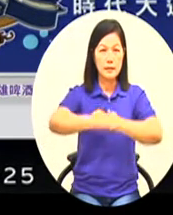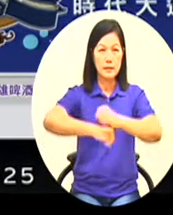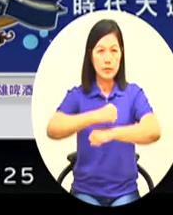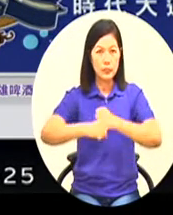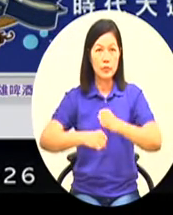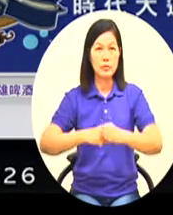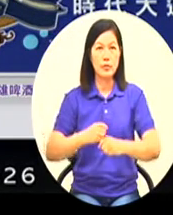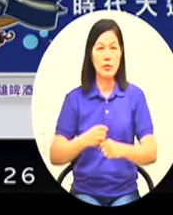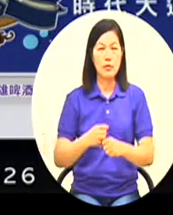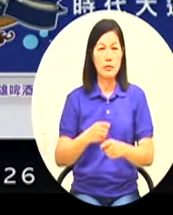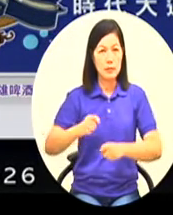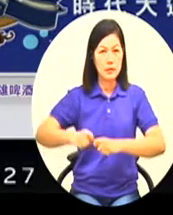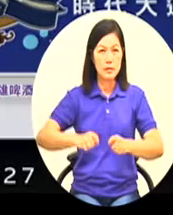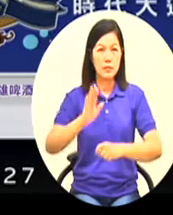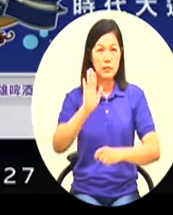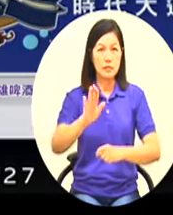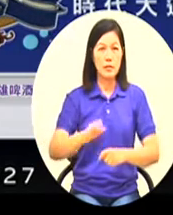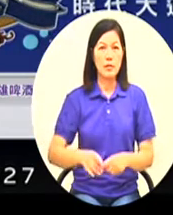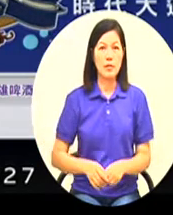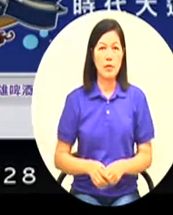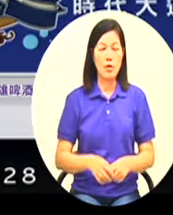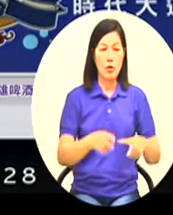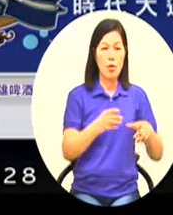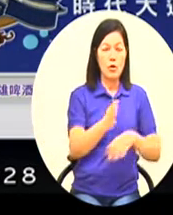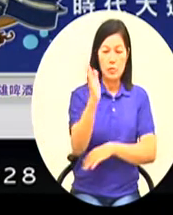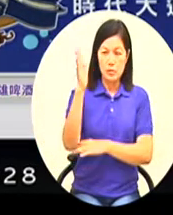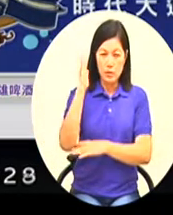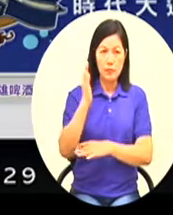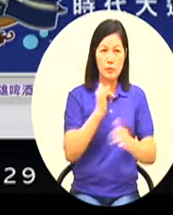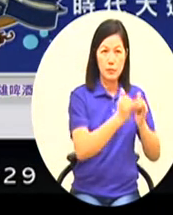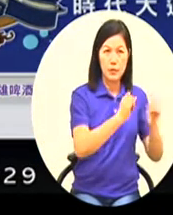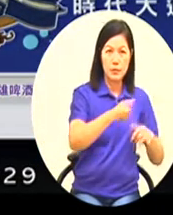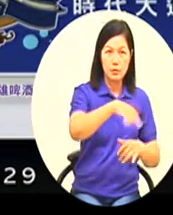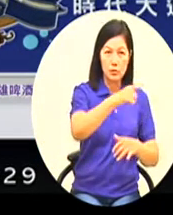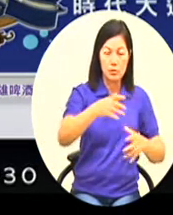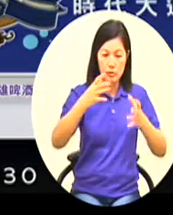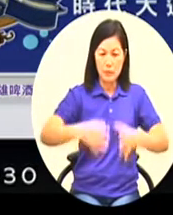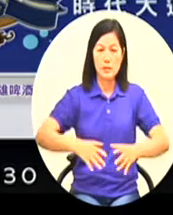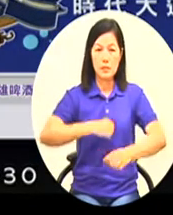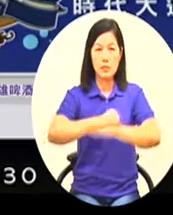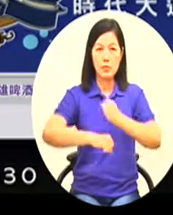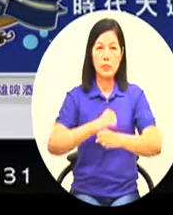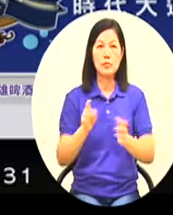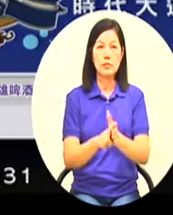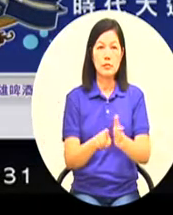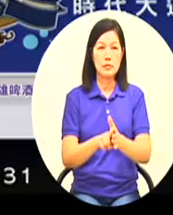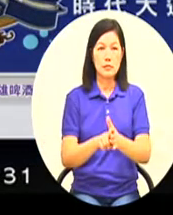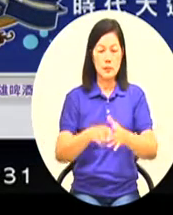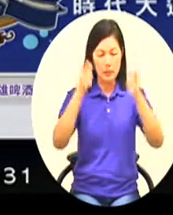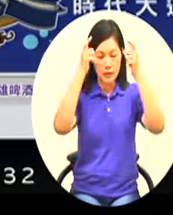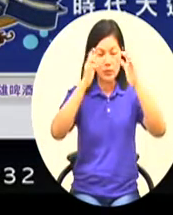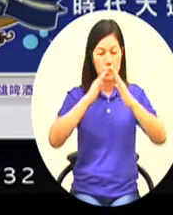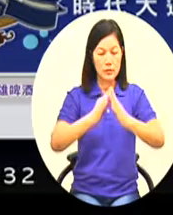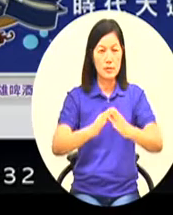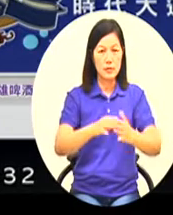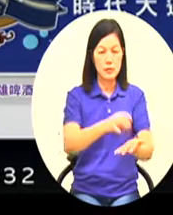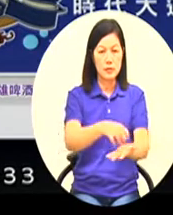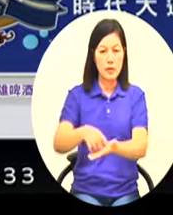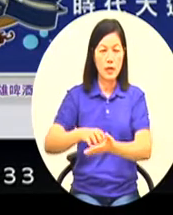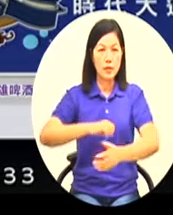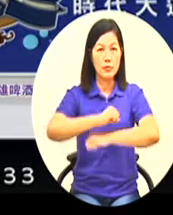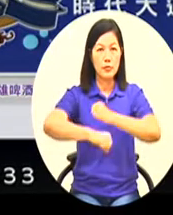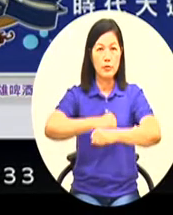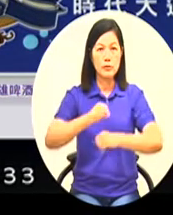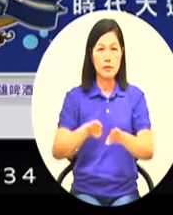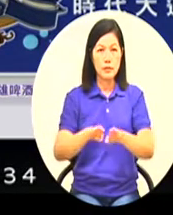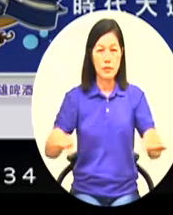案，要求本市各公民营单位办理各项活动时，应依本府订定的高雄市办理各项活动安